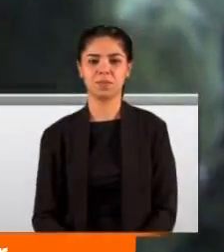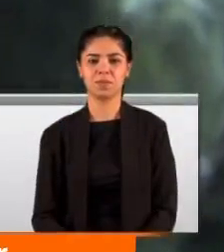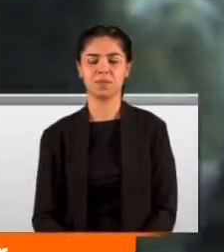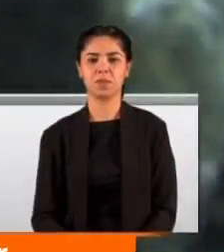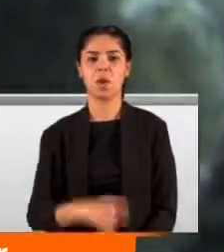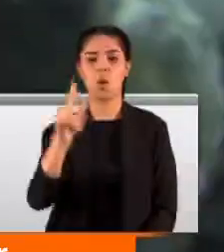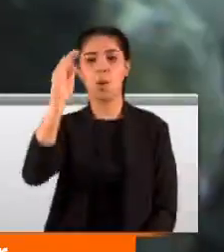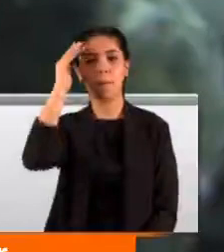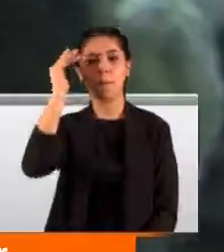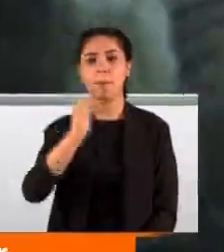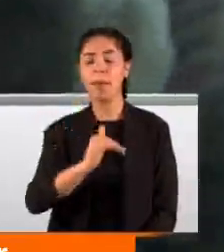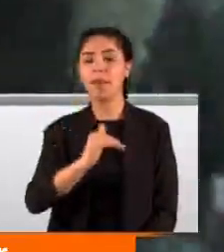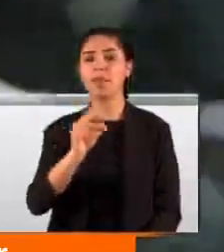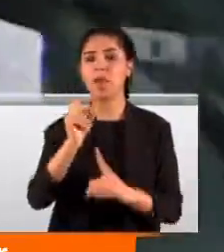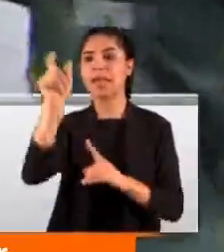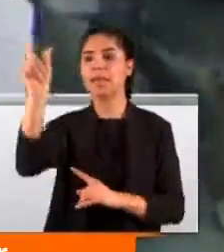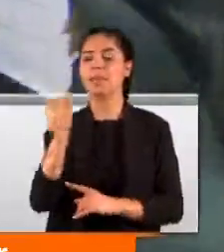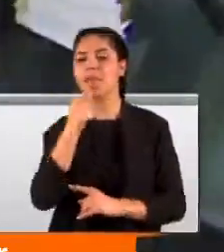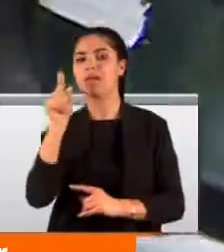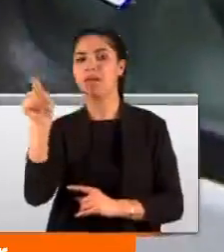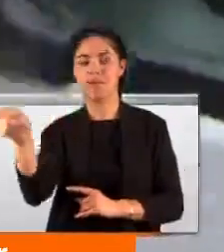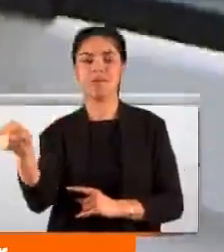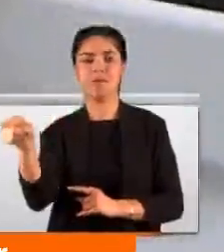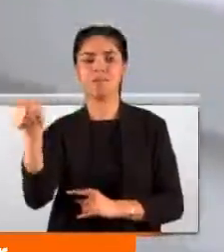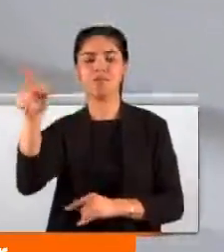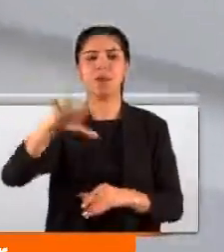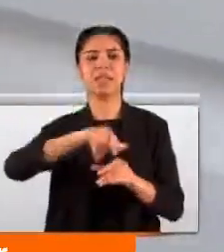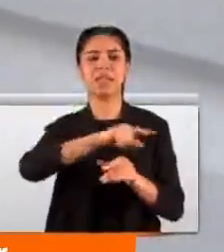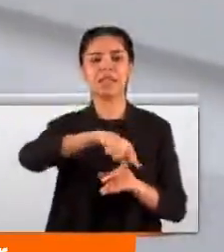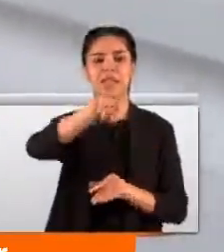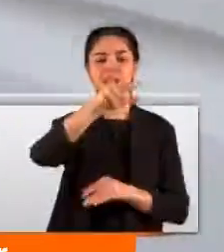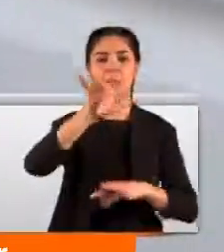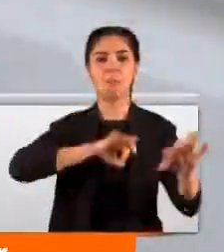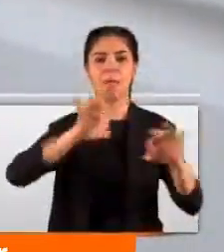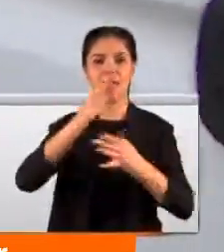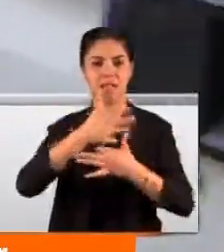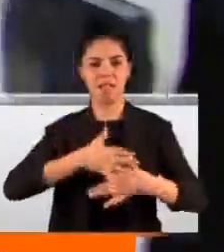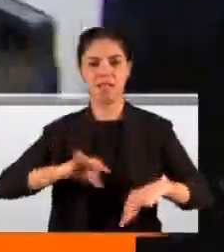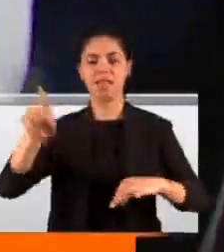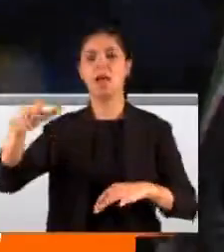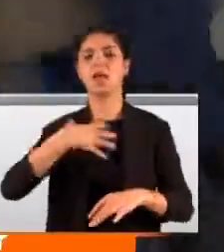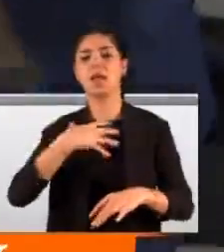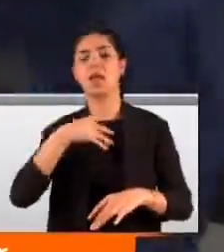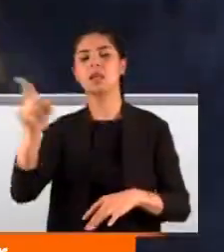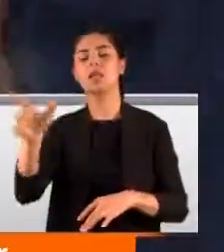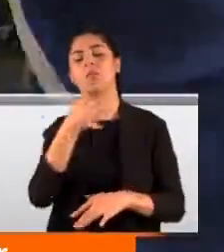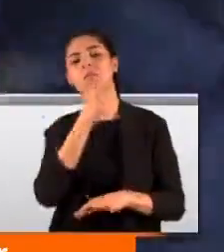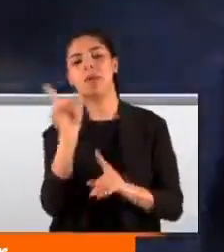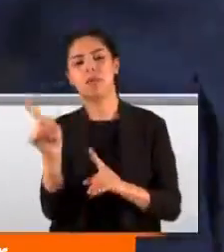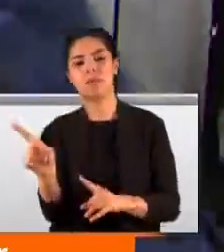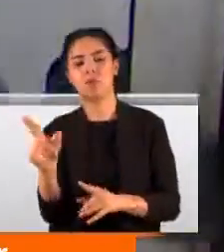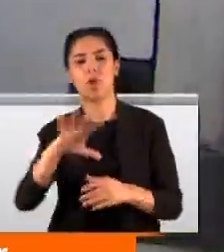İşte o mağdurlardan biri de İmdat Yiğit'ti. Hırsızlar benzer bir tuzağı ona da kurmuştu. Ancak kendisi olacaklardan